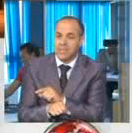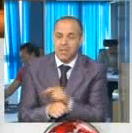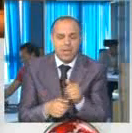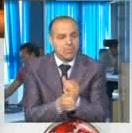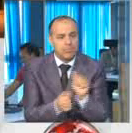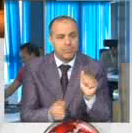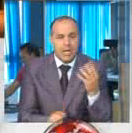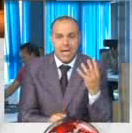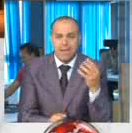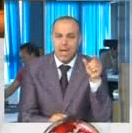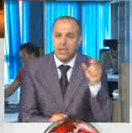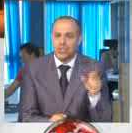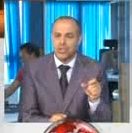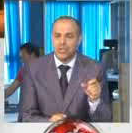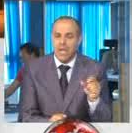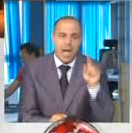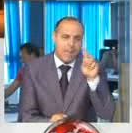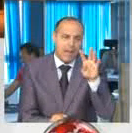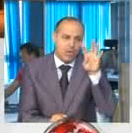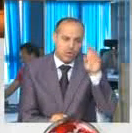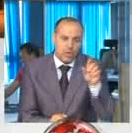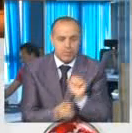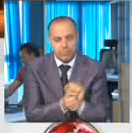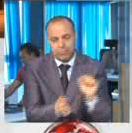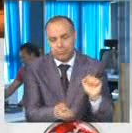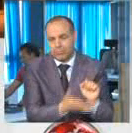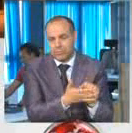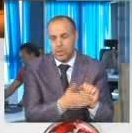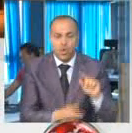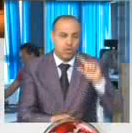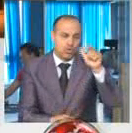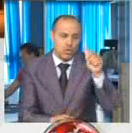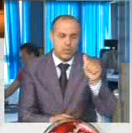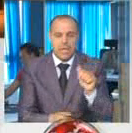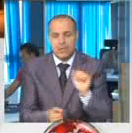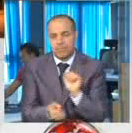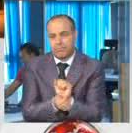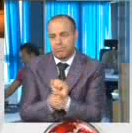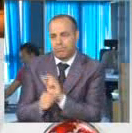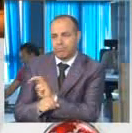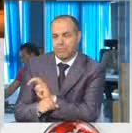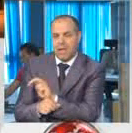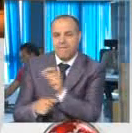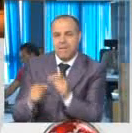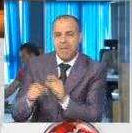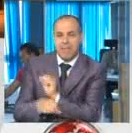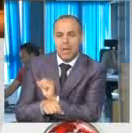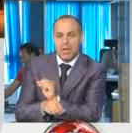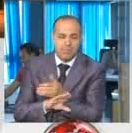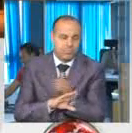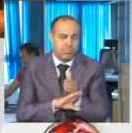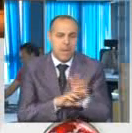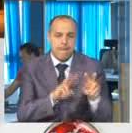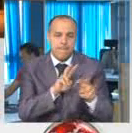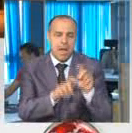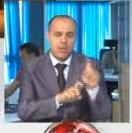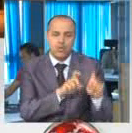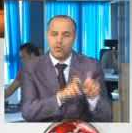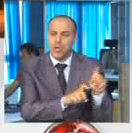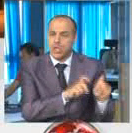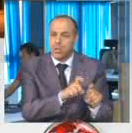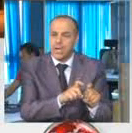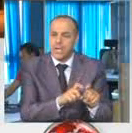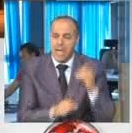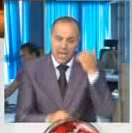سراح 14 آخرين وأبقت 16 في حالة احتفاظ إلى حين استكمال عملية استنطاقهم